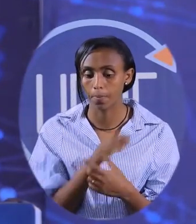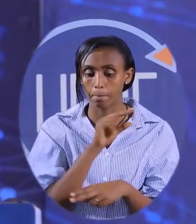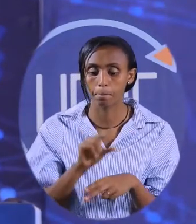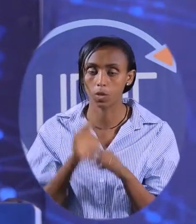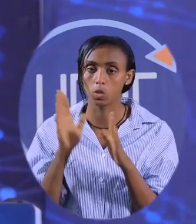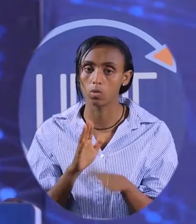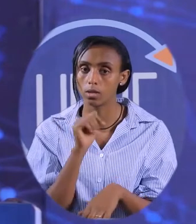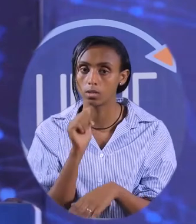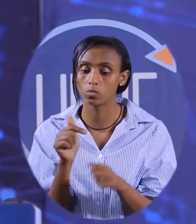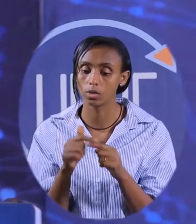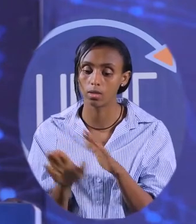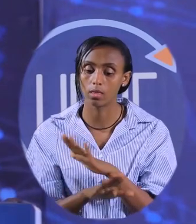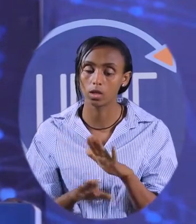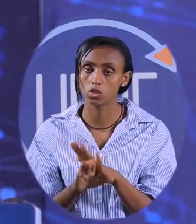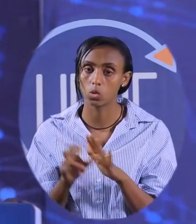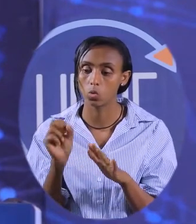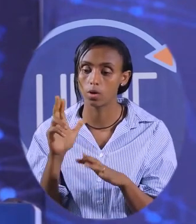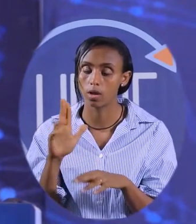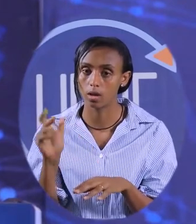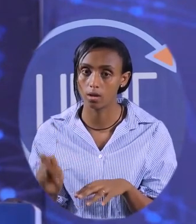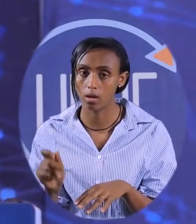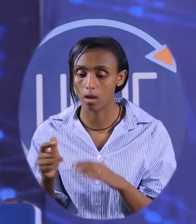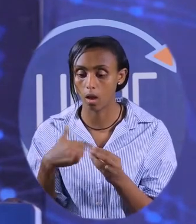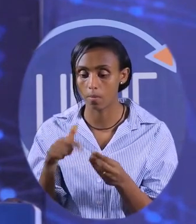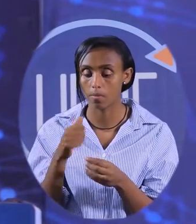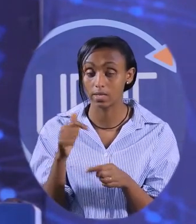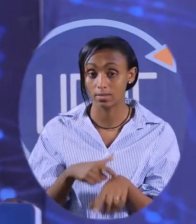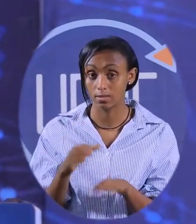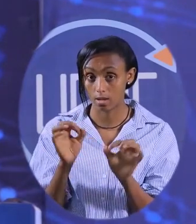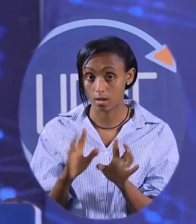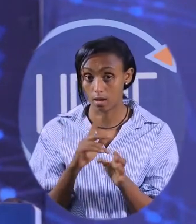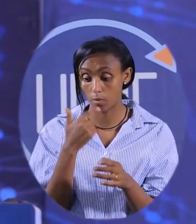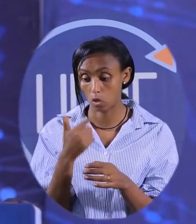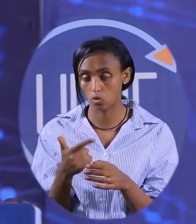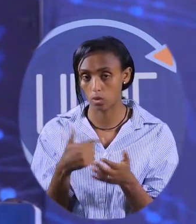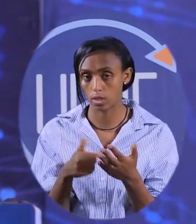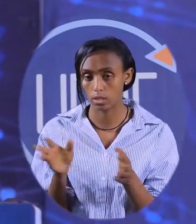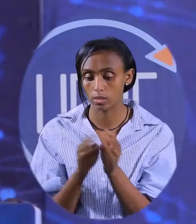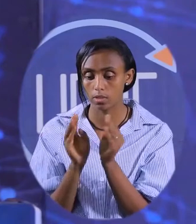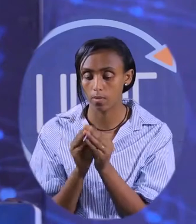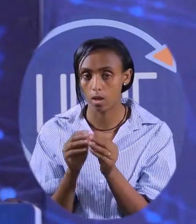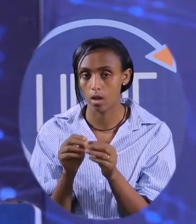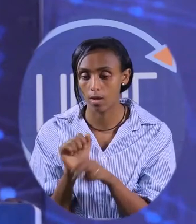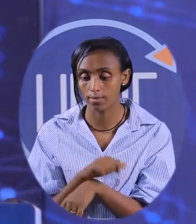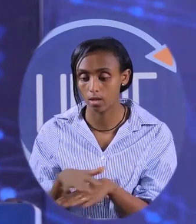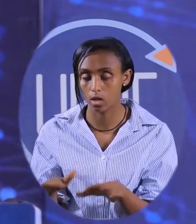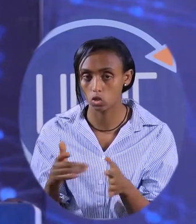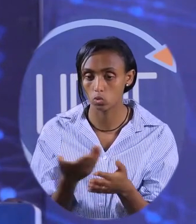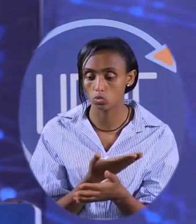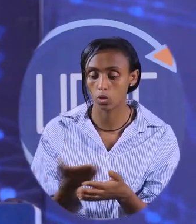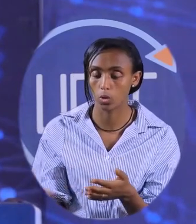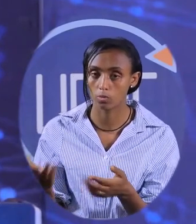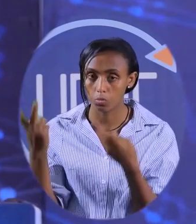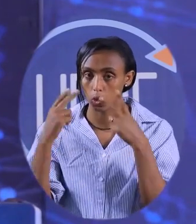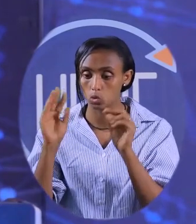በባለሙያ አይደለም ወደ ታች ወረዳ ምናምን አካባቢ ያው ጊዜ ስለሌለ ብያቸዋለሁ። ይሄ ስብሰባ አዳራሽ ምናልባት ጉዳይ